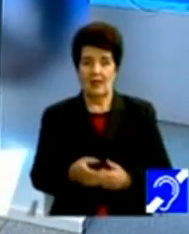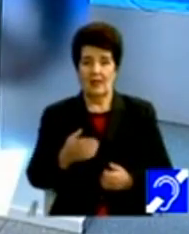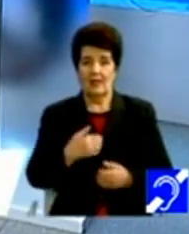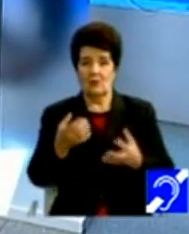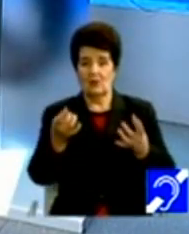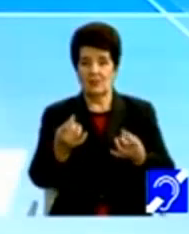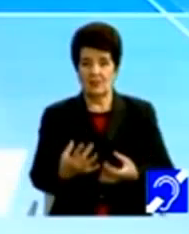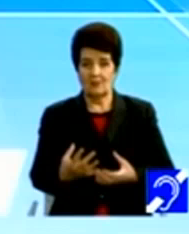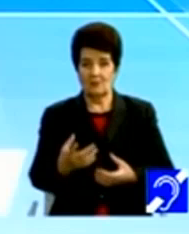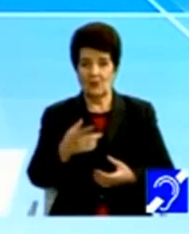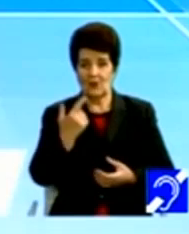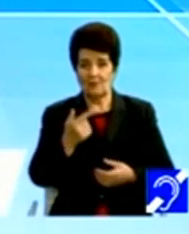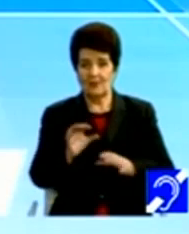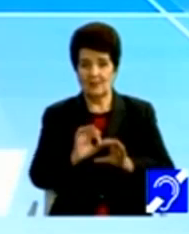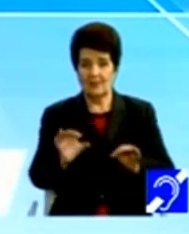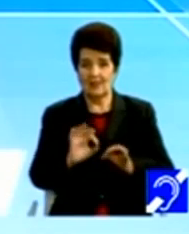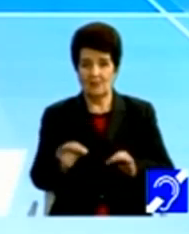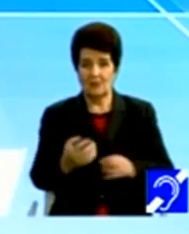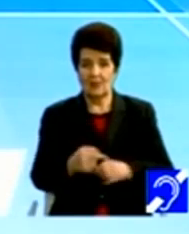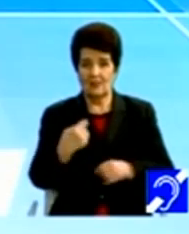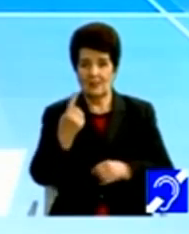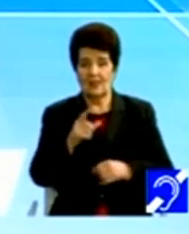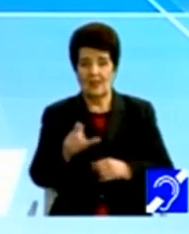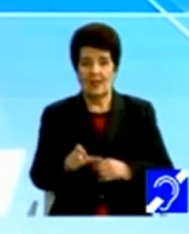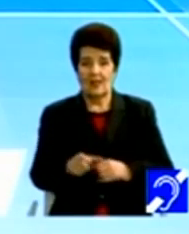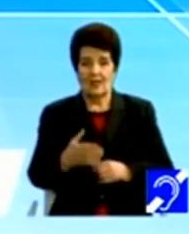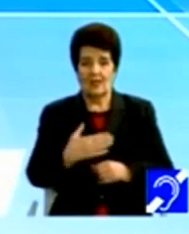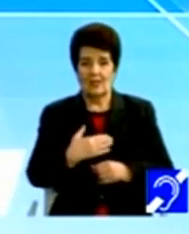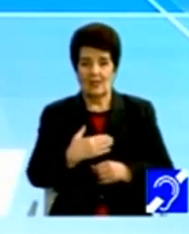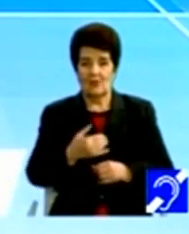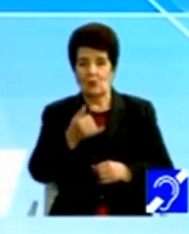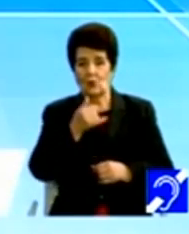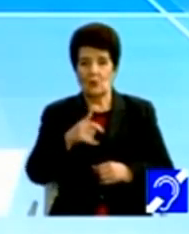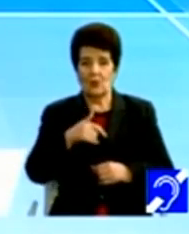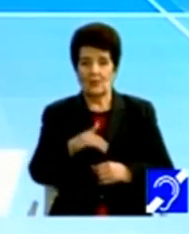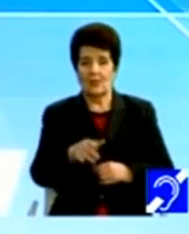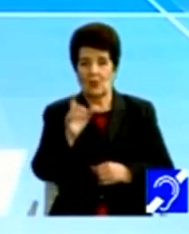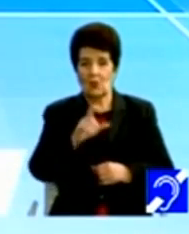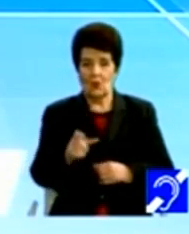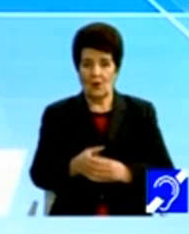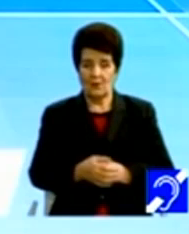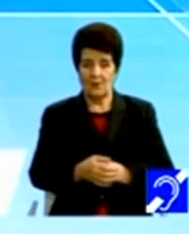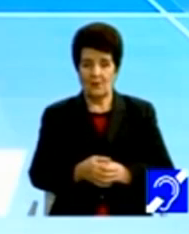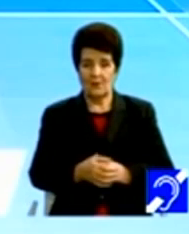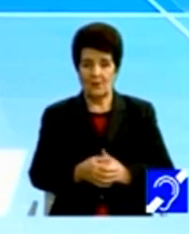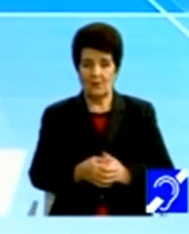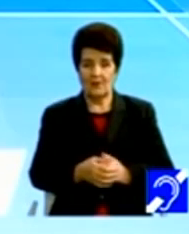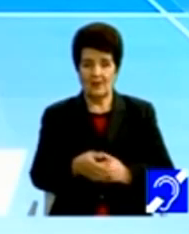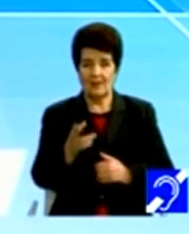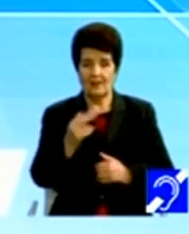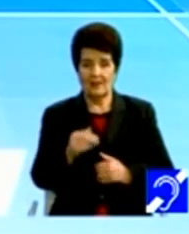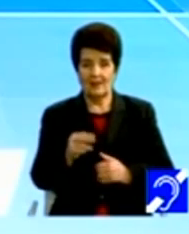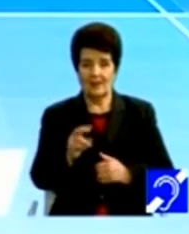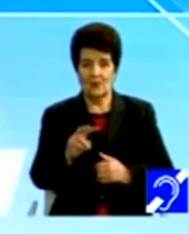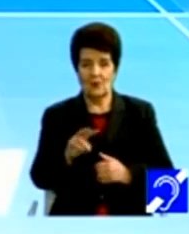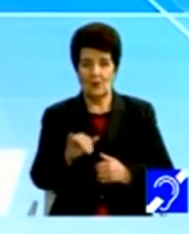răspund, fără să jignesc pe nimeni, respect față de domnul Deliu, dar nu pot merge cu oamenii din spatele domnului Deliu în această